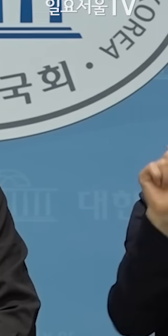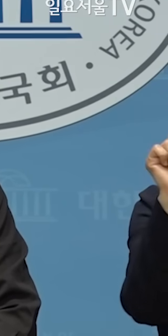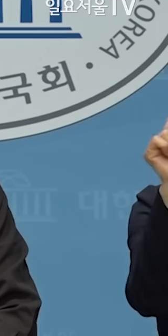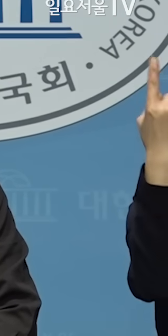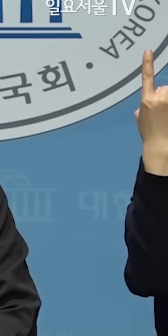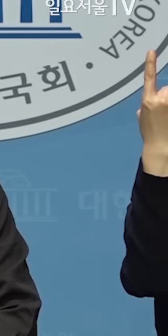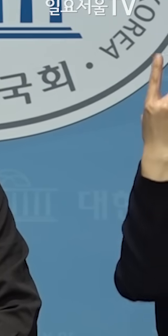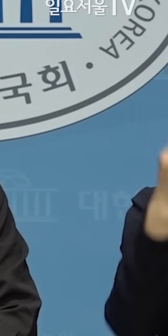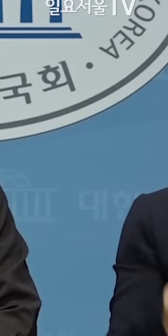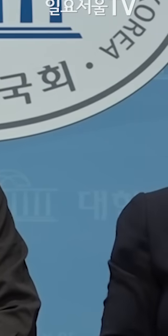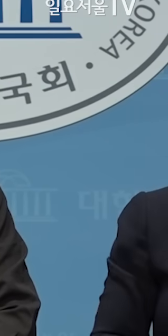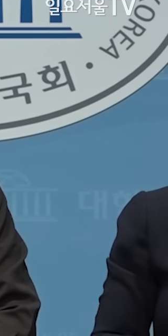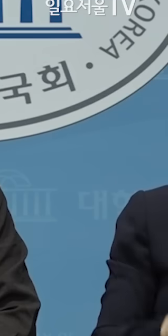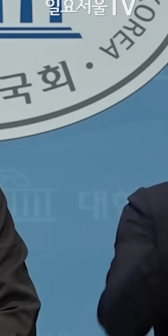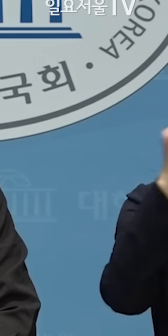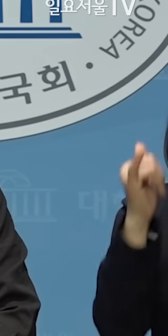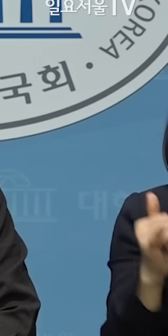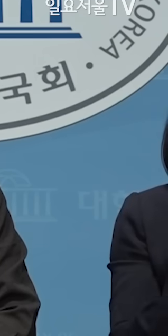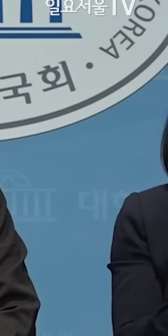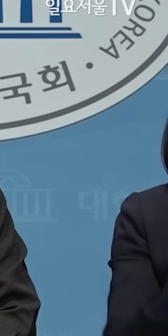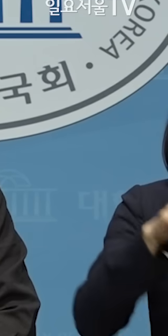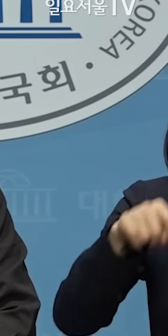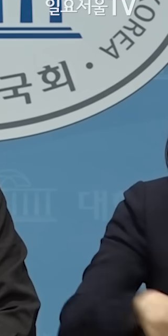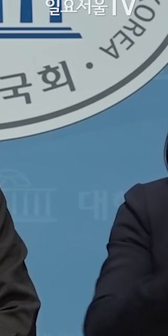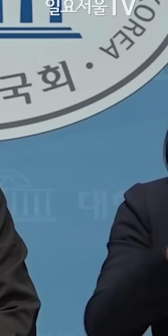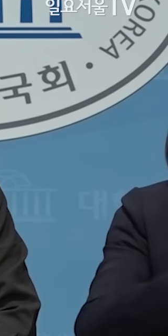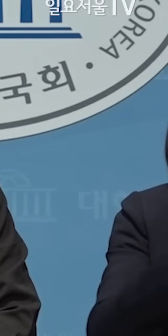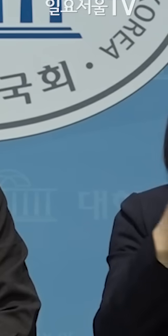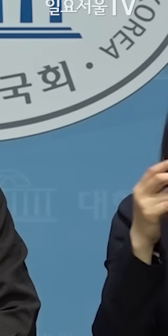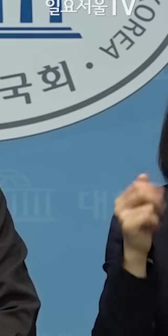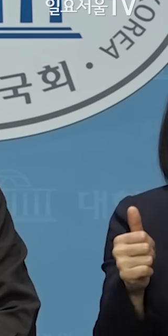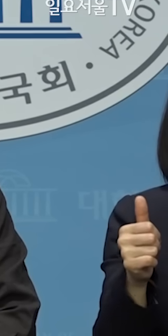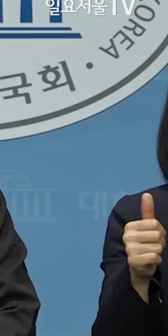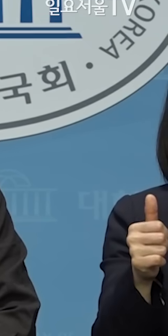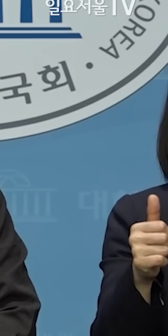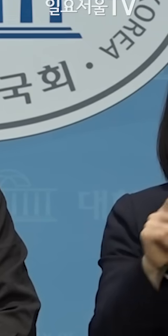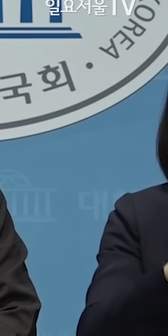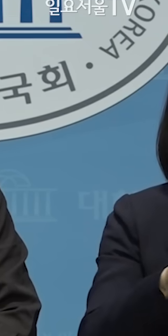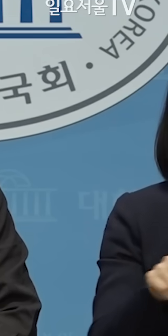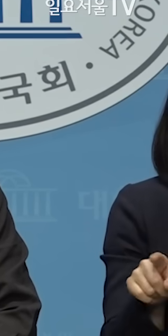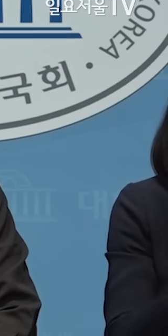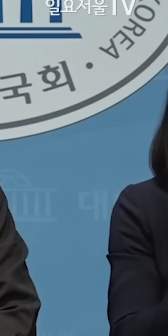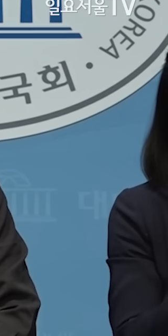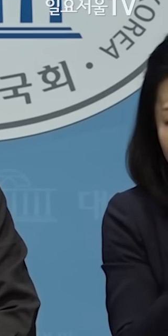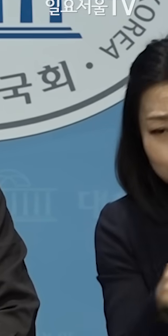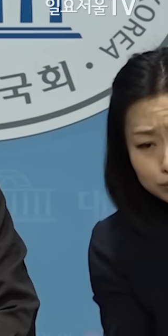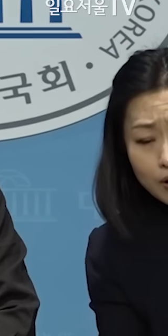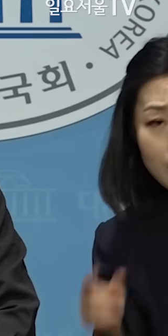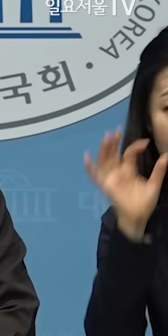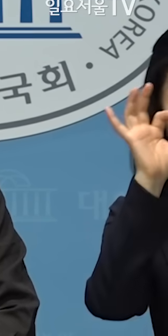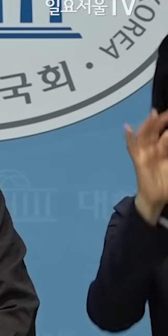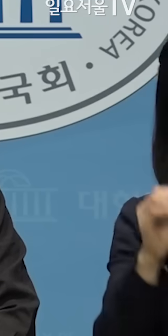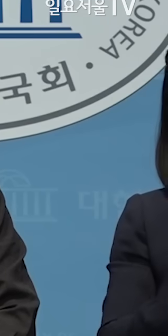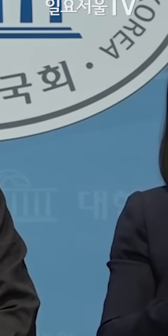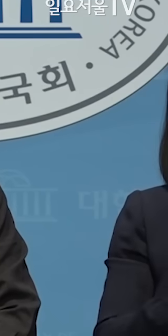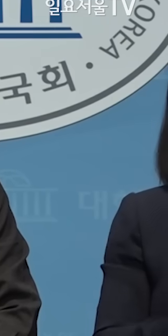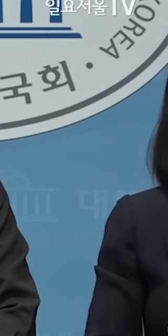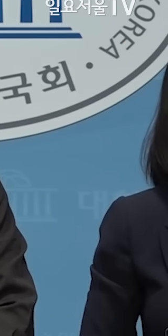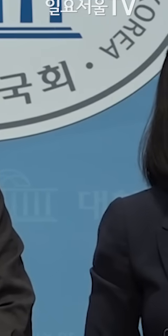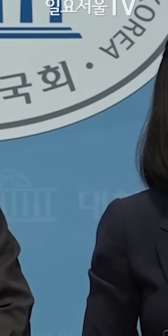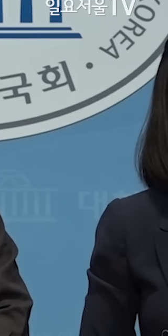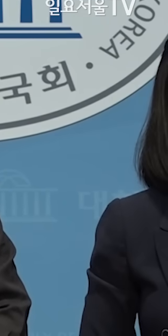인해 사회를 지탱하는 최후의 보류인 사법 시스템의 신뢰와 정의가 무너짐을 절실히 느끼고